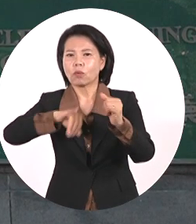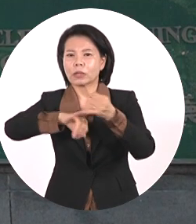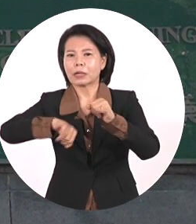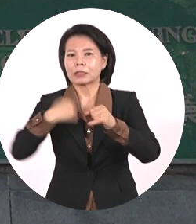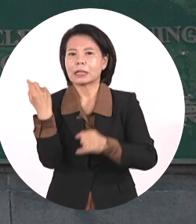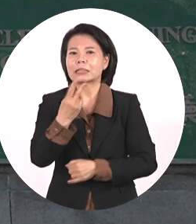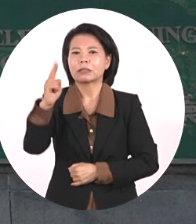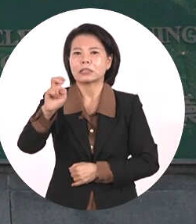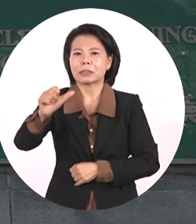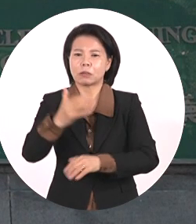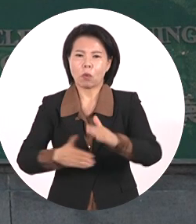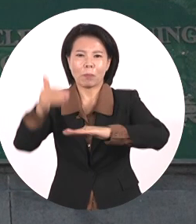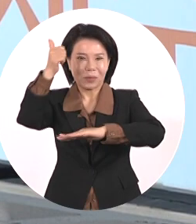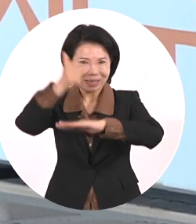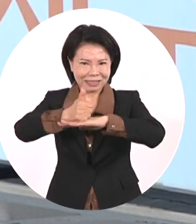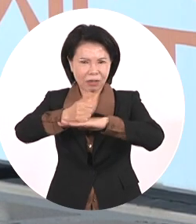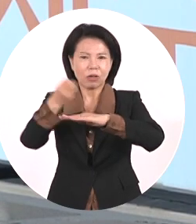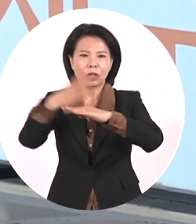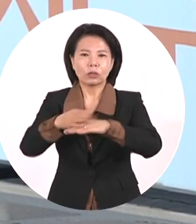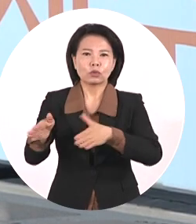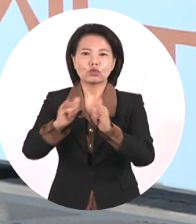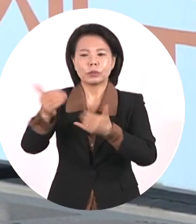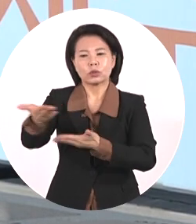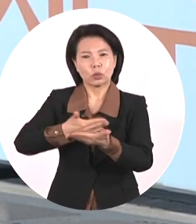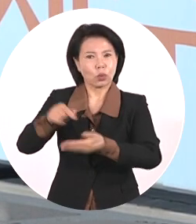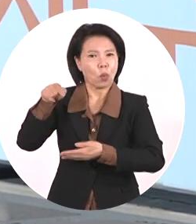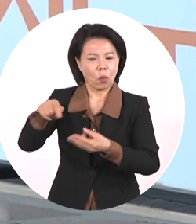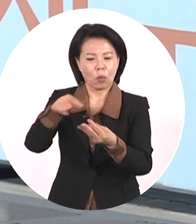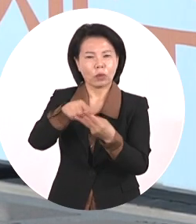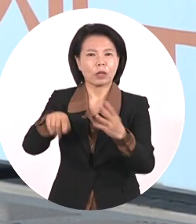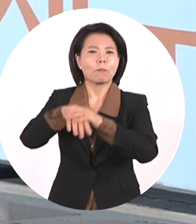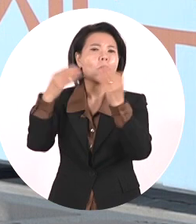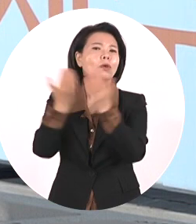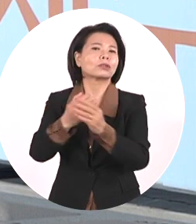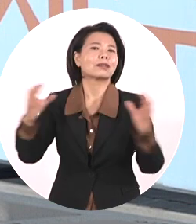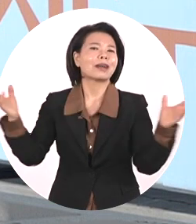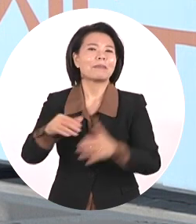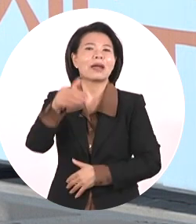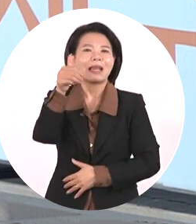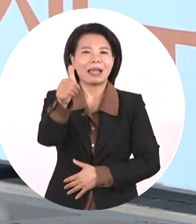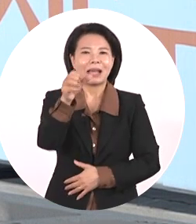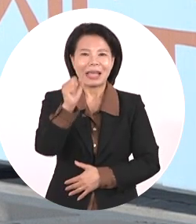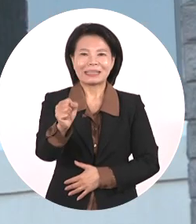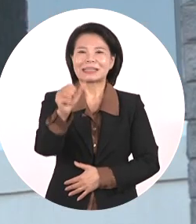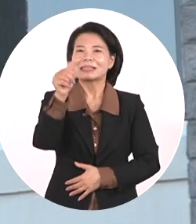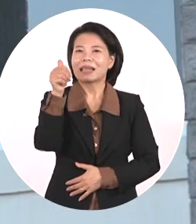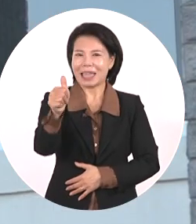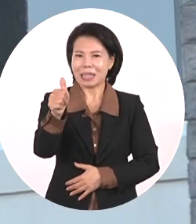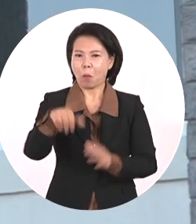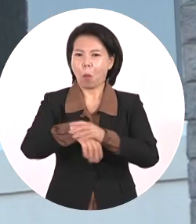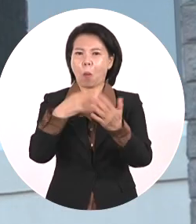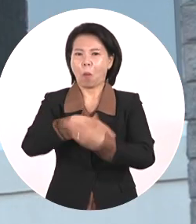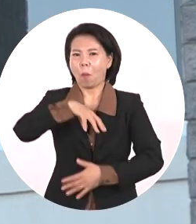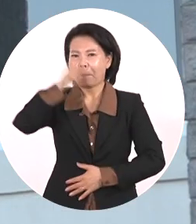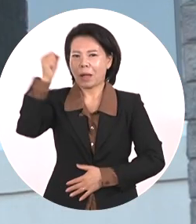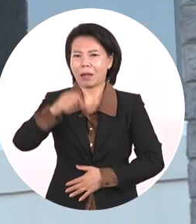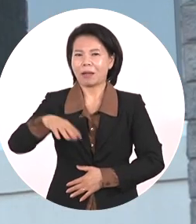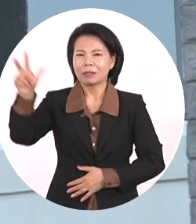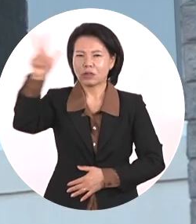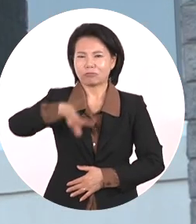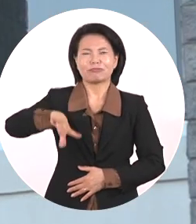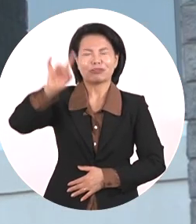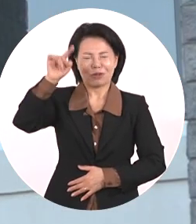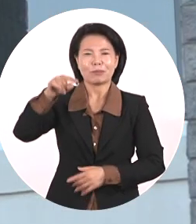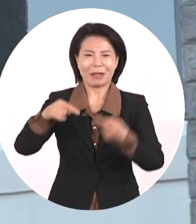공약이행, 2024년 목표 달성, 주민소통 분야에서 모두 SA 등급을 기록해